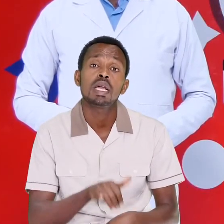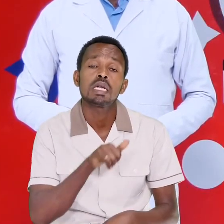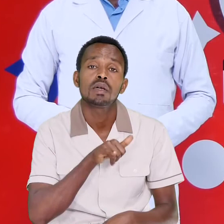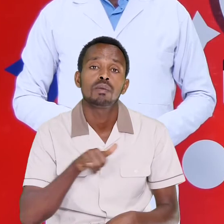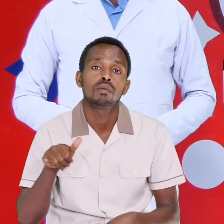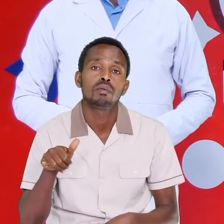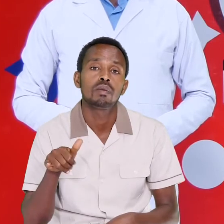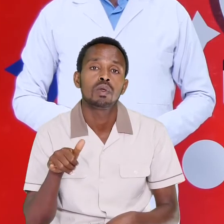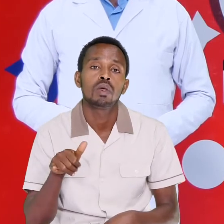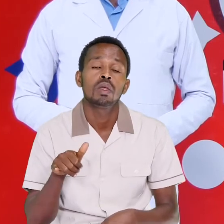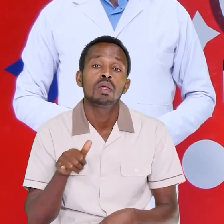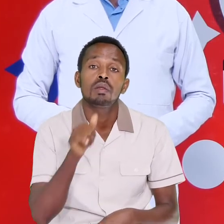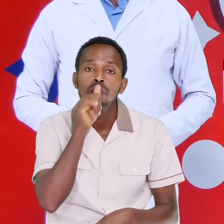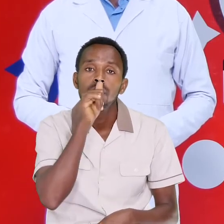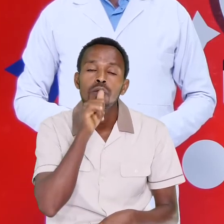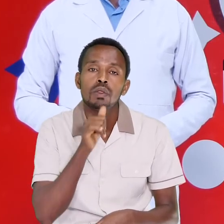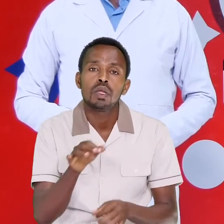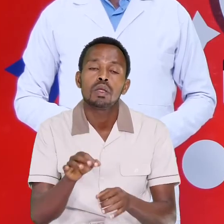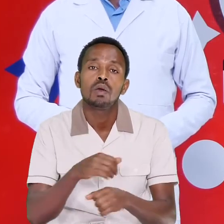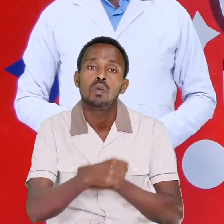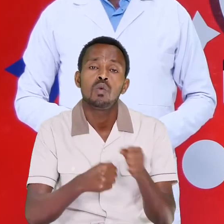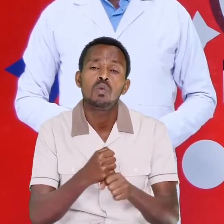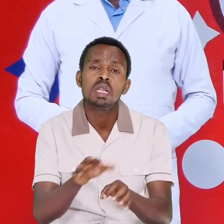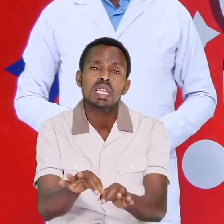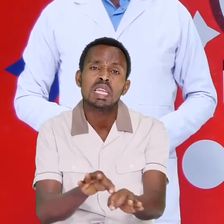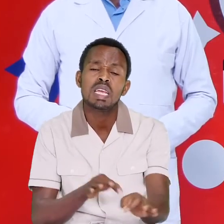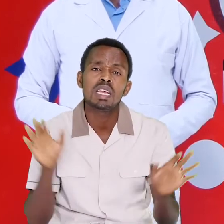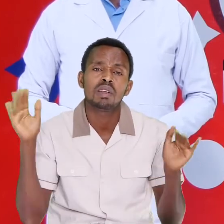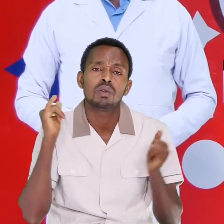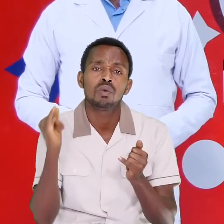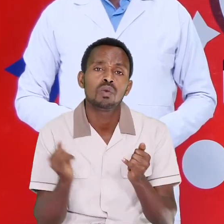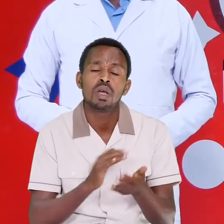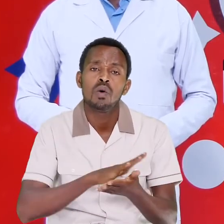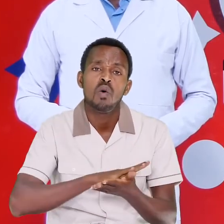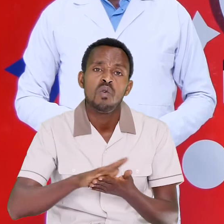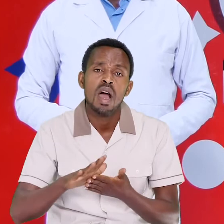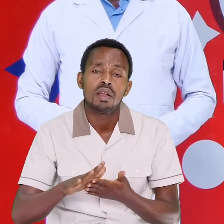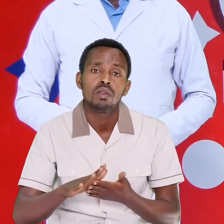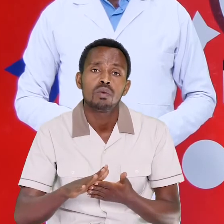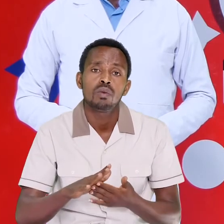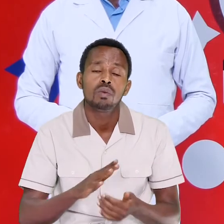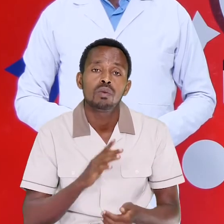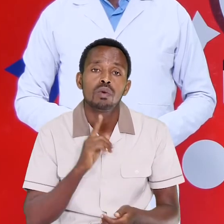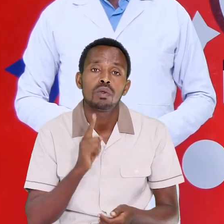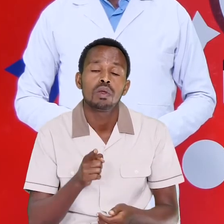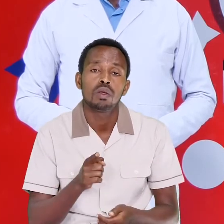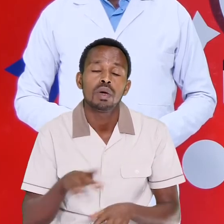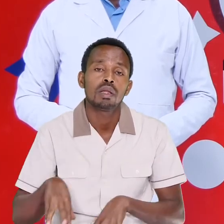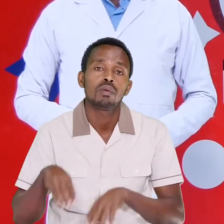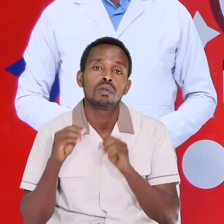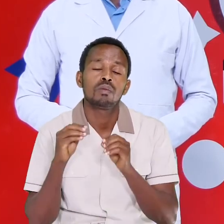Akkasumas iccitiin umurii dheerina joobiraa ofaaressuu isaati.